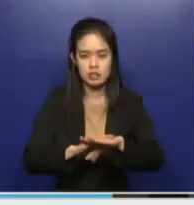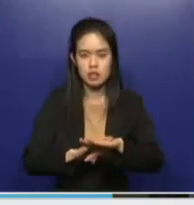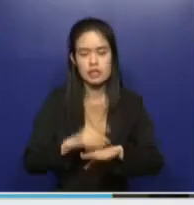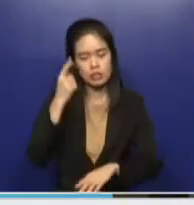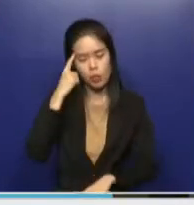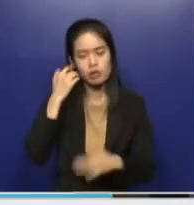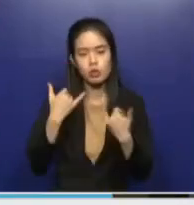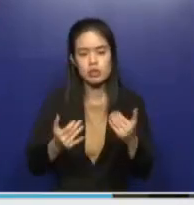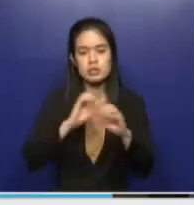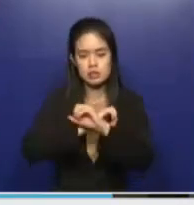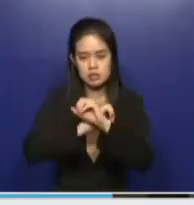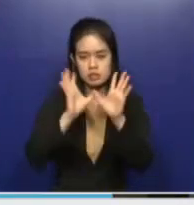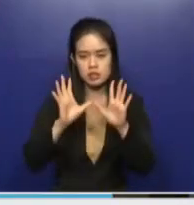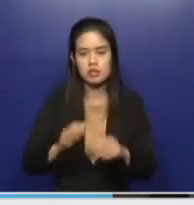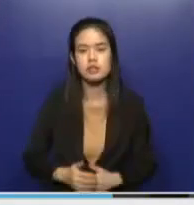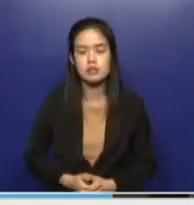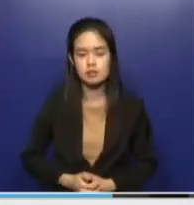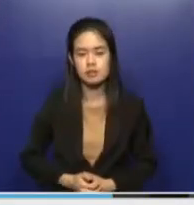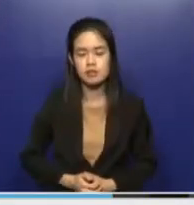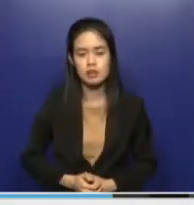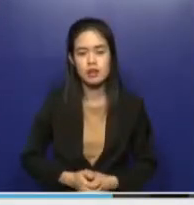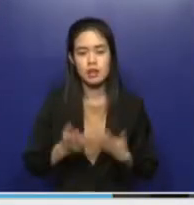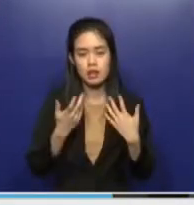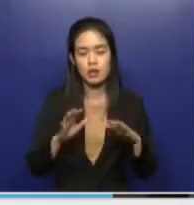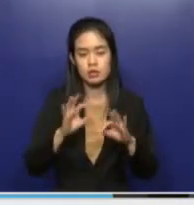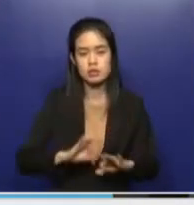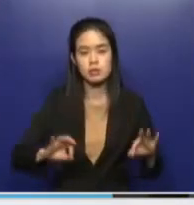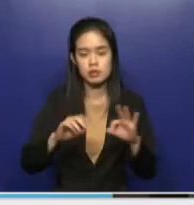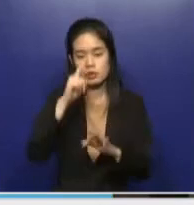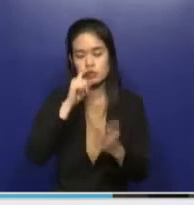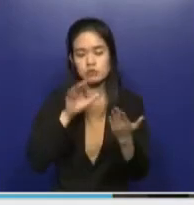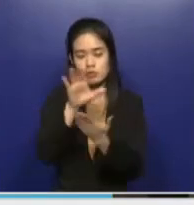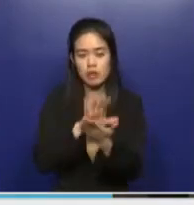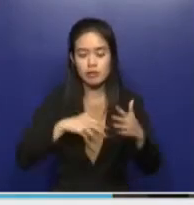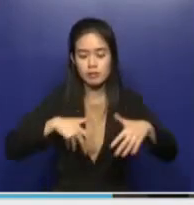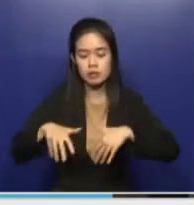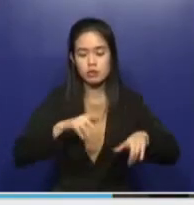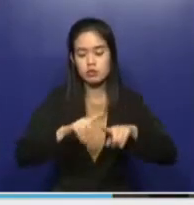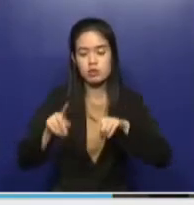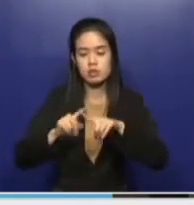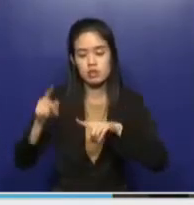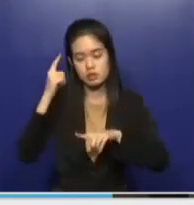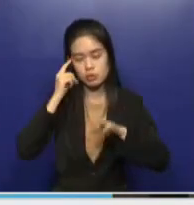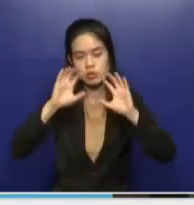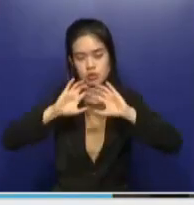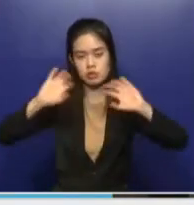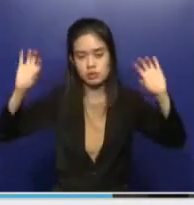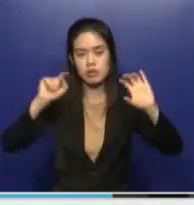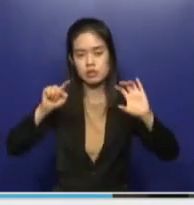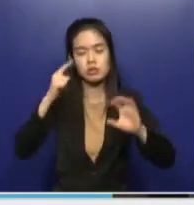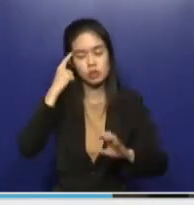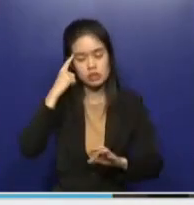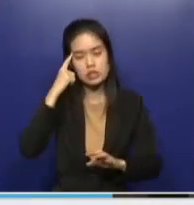นมากครับท่านประธานครับและผมคิดว่าเป็นเรื่องที่พวกเราคนไทยทุกคนรวมทั้งรัฐบาลด้วยจะต้องตระหนักถึ